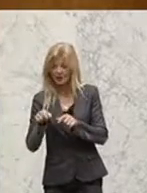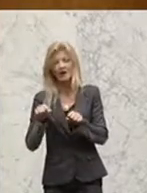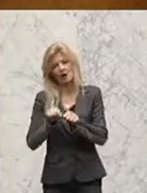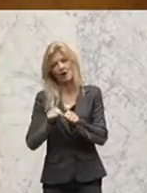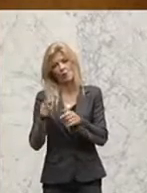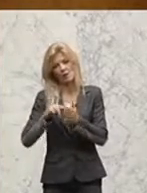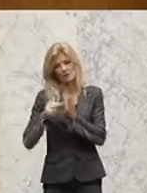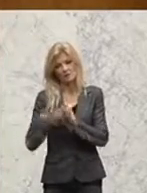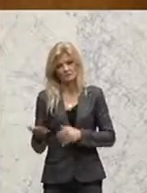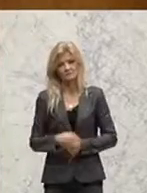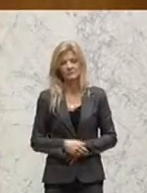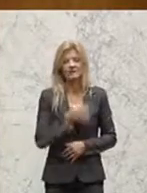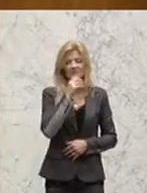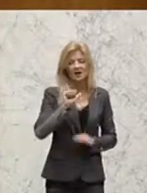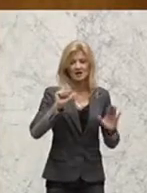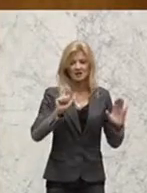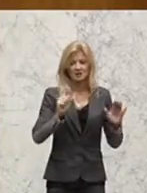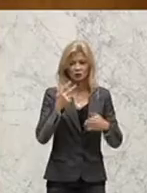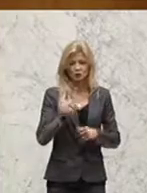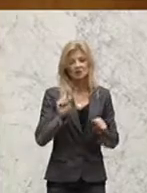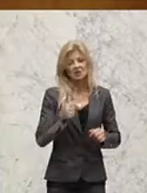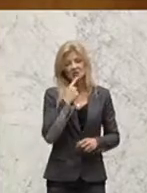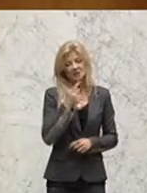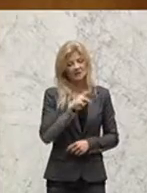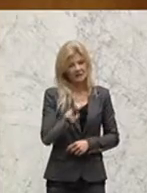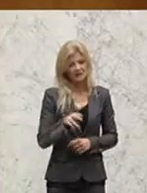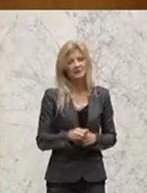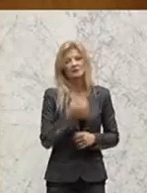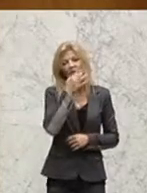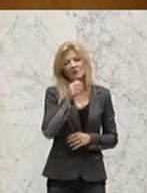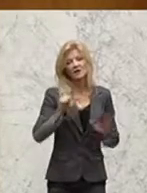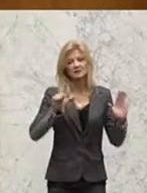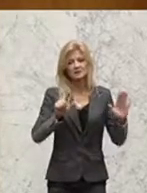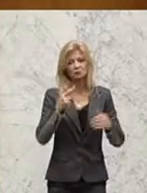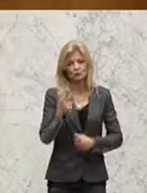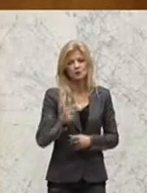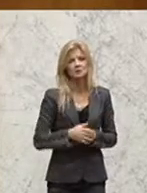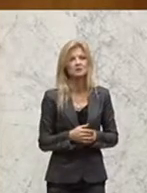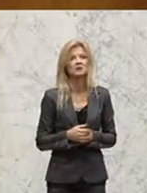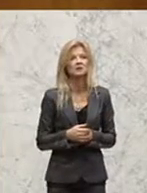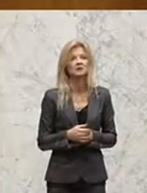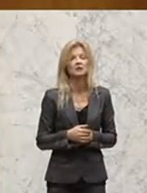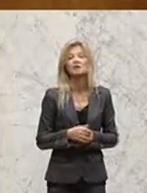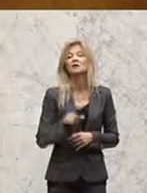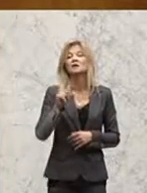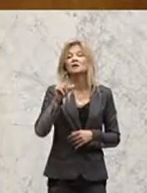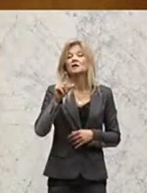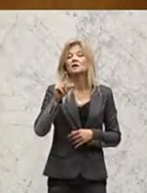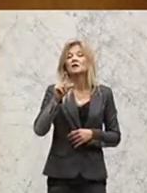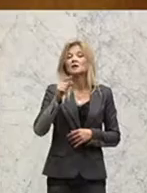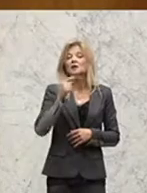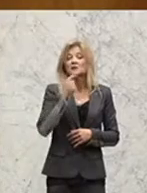ich mit Nein beantworten. Frage 37. Österreich führt derzeit keine Dublin-Überstellungen